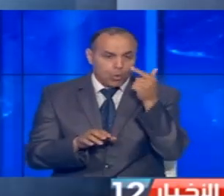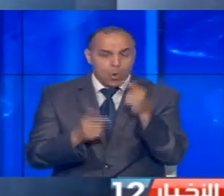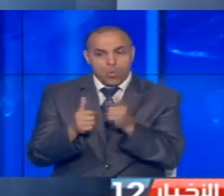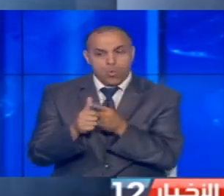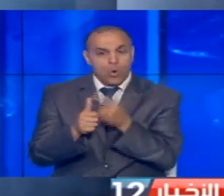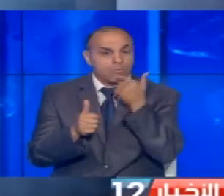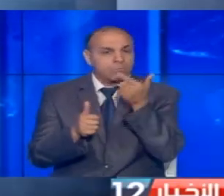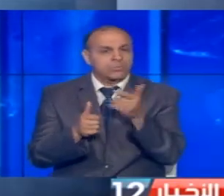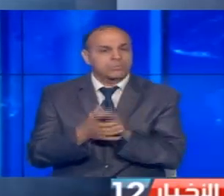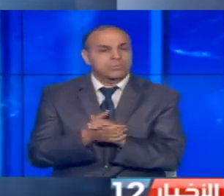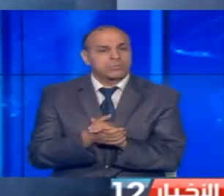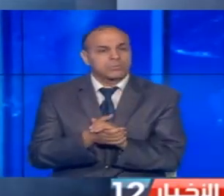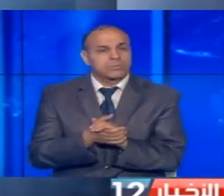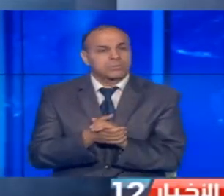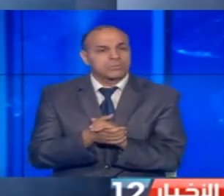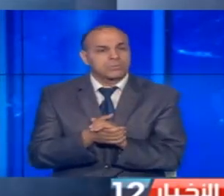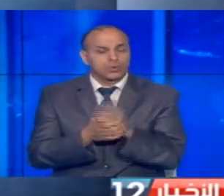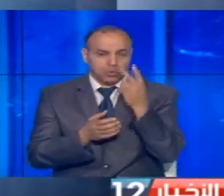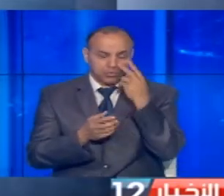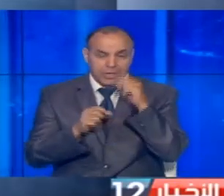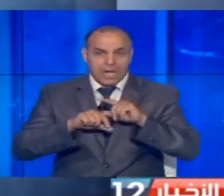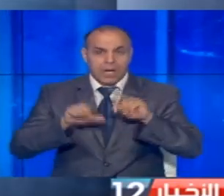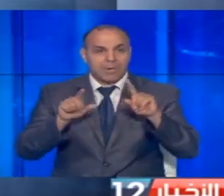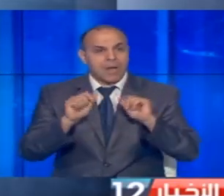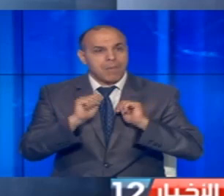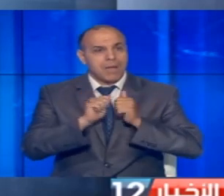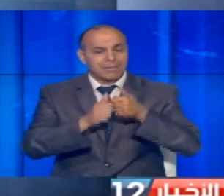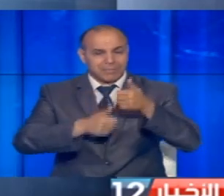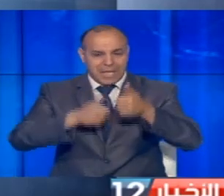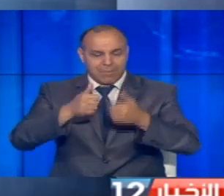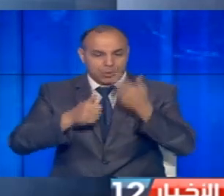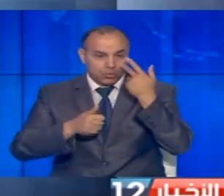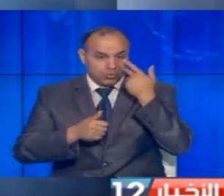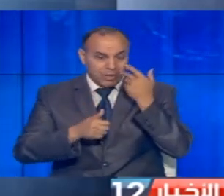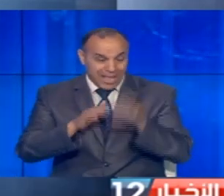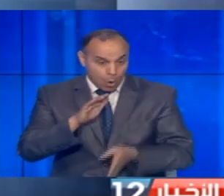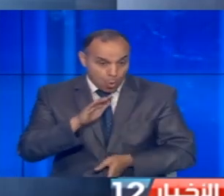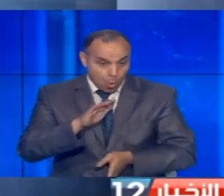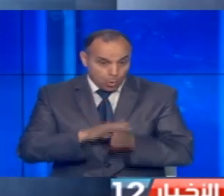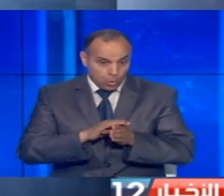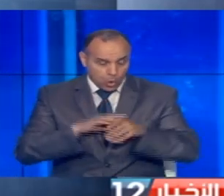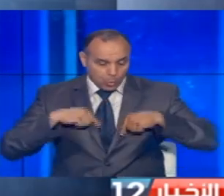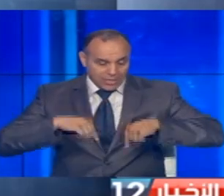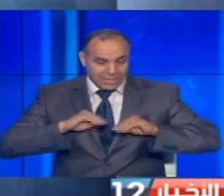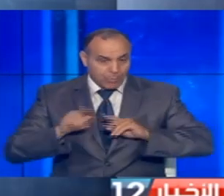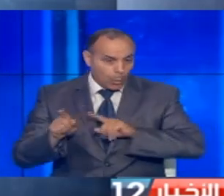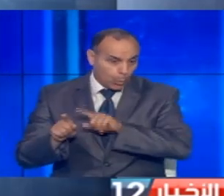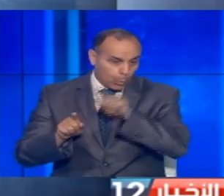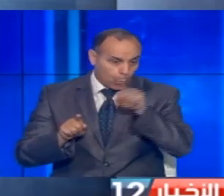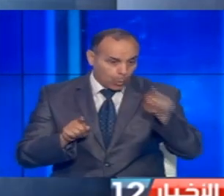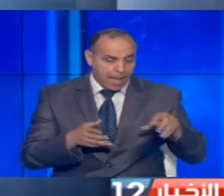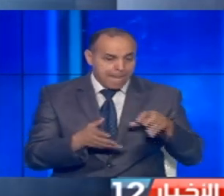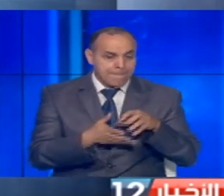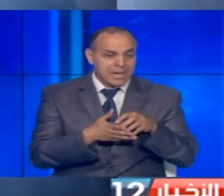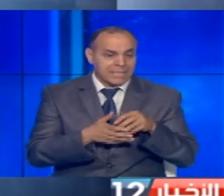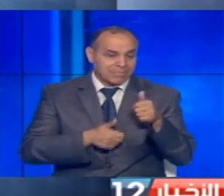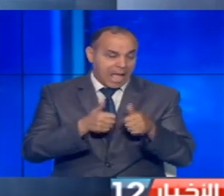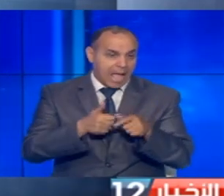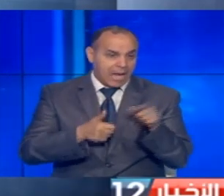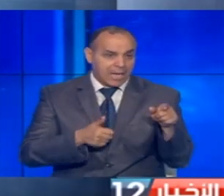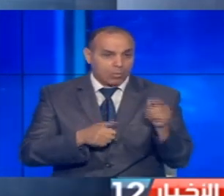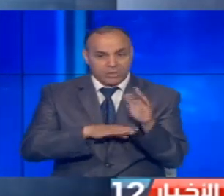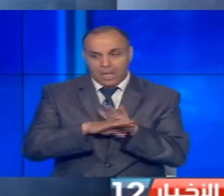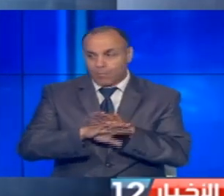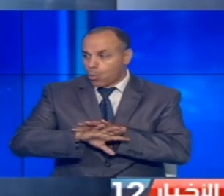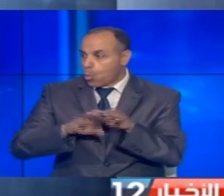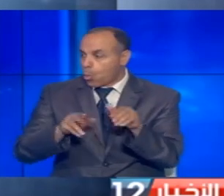متاع النشرة متاعكم، هي مرافقة الامتحانات من خروجها من وزارة التربية إلى مراكز الامتحانات وتأمين